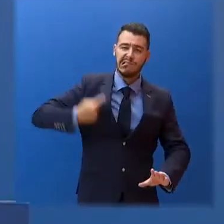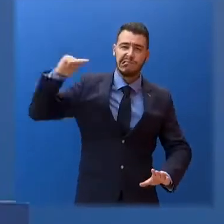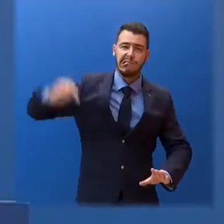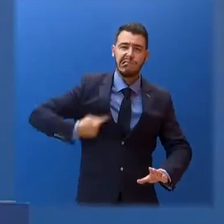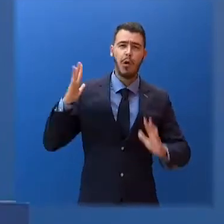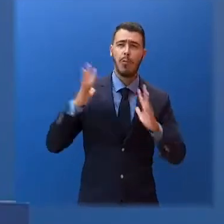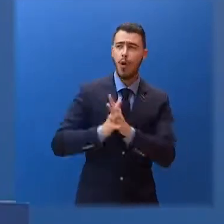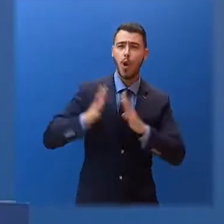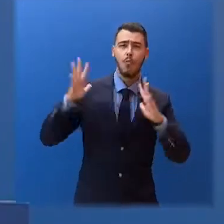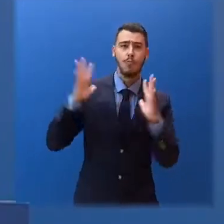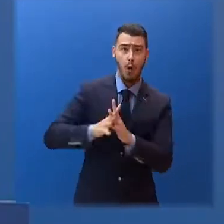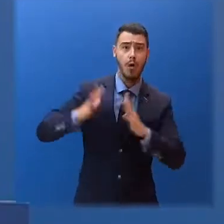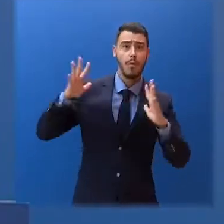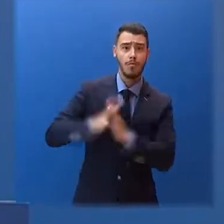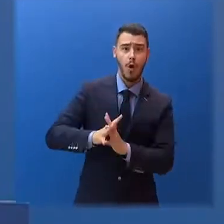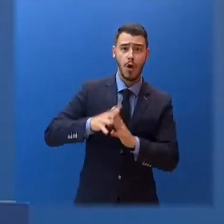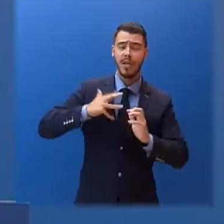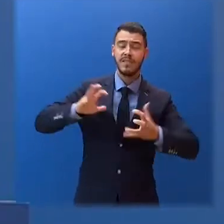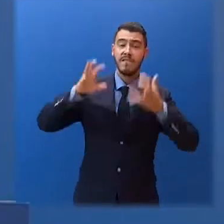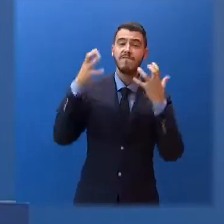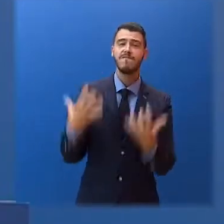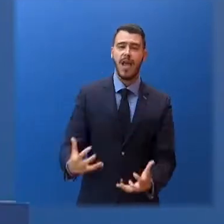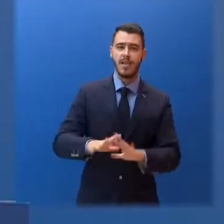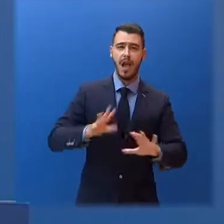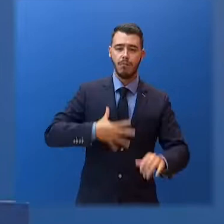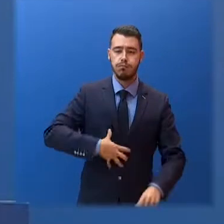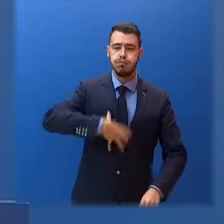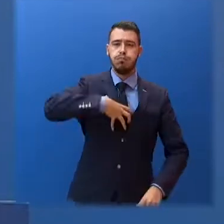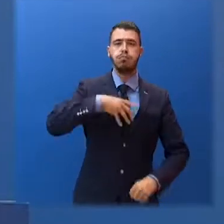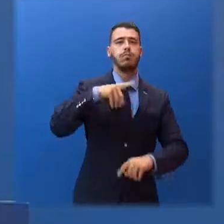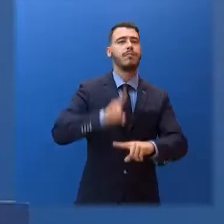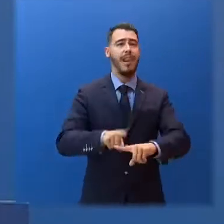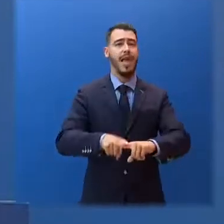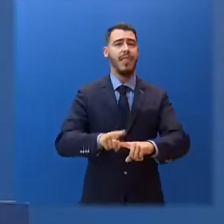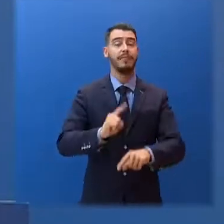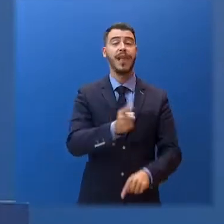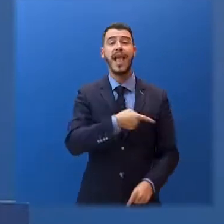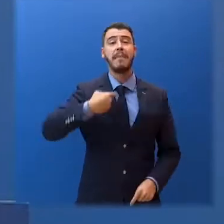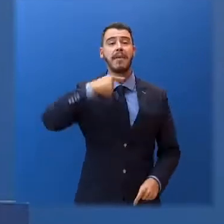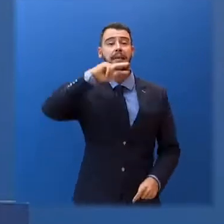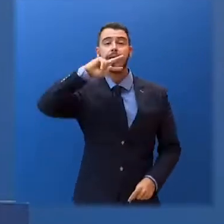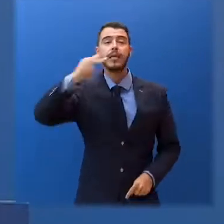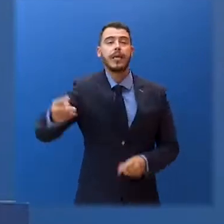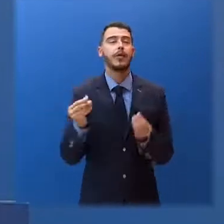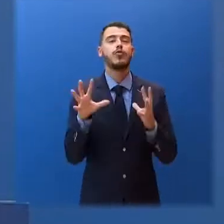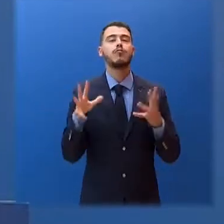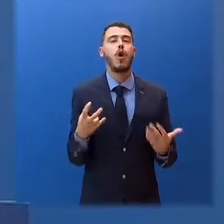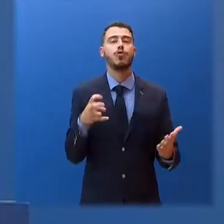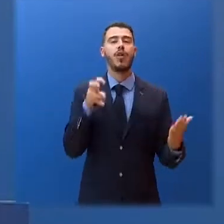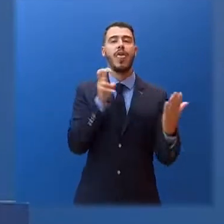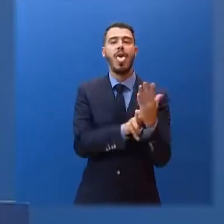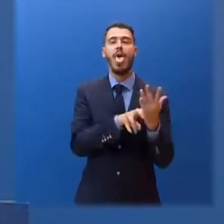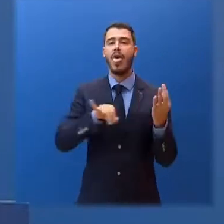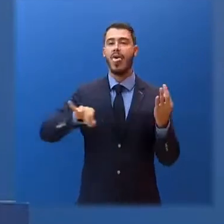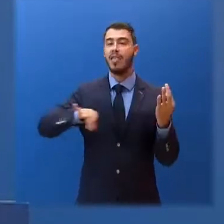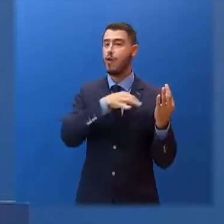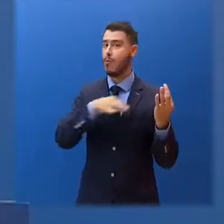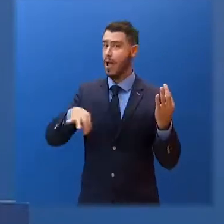προκλητικές αναφορές σε βάρος της Ελλάδας. Απαντάμε με πολιτική, διπλωματική και επιχειρησιακή